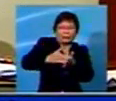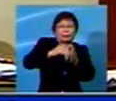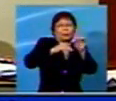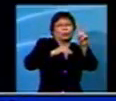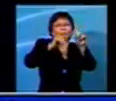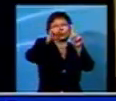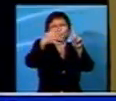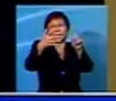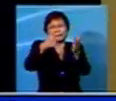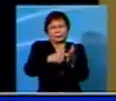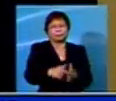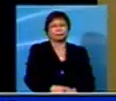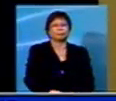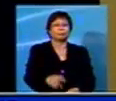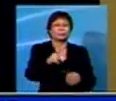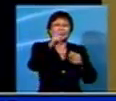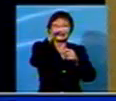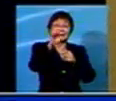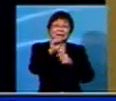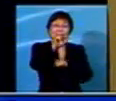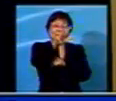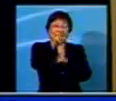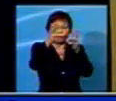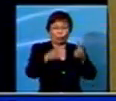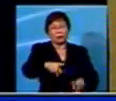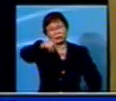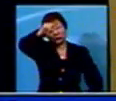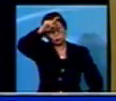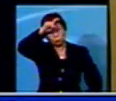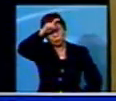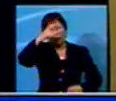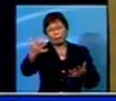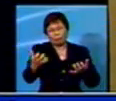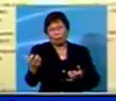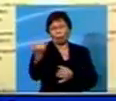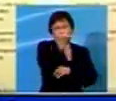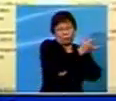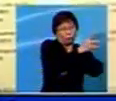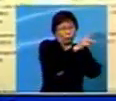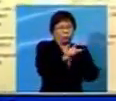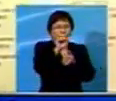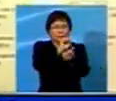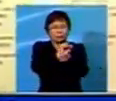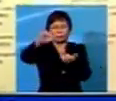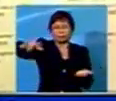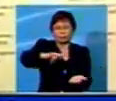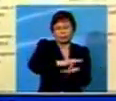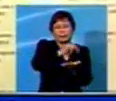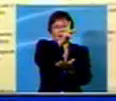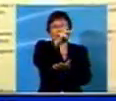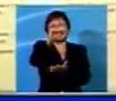21 mei ini dalam kes ketiga dua individu warga Turki yang berhasrat ke Kuala Lumpur ditahan di terminal 1